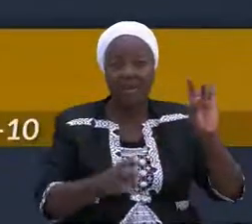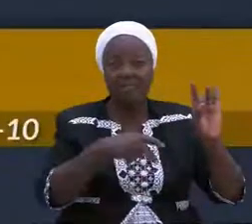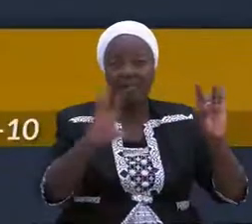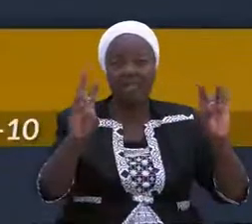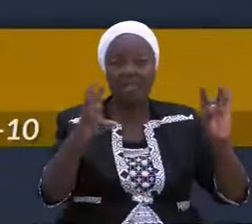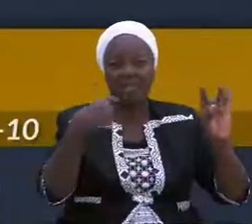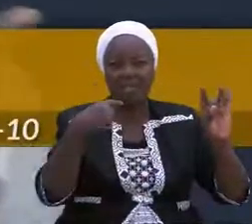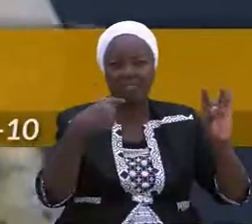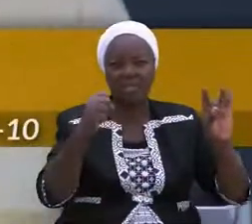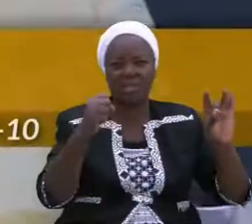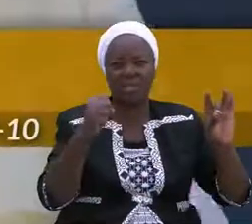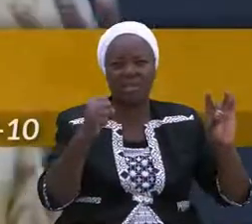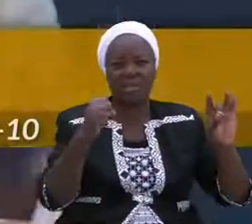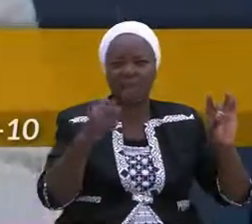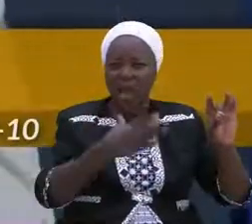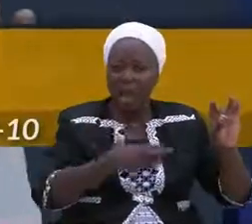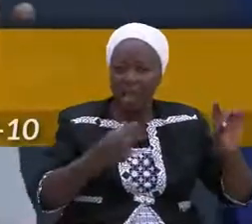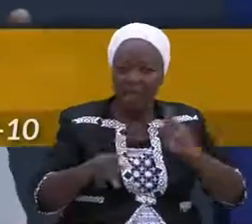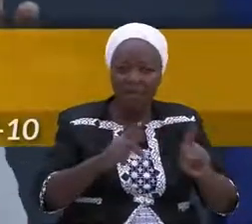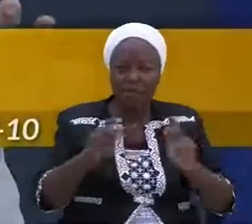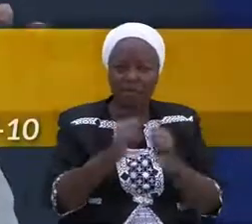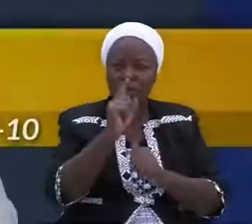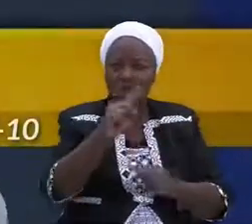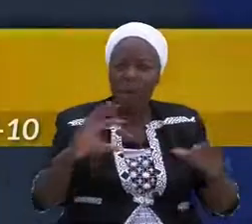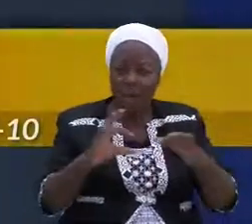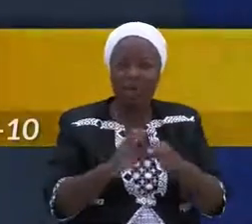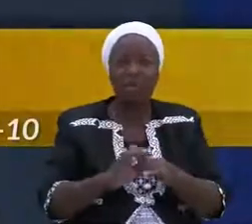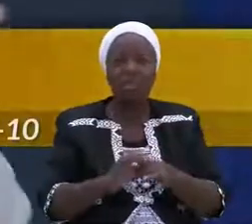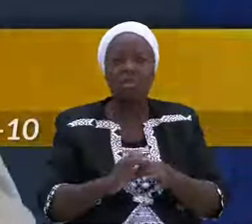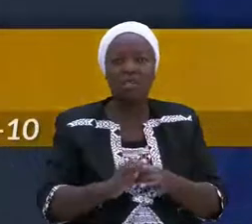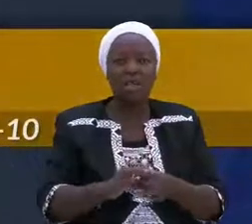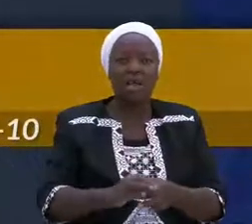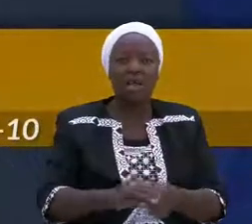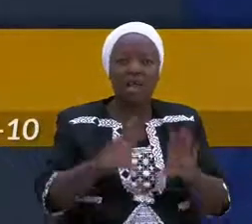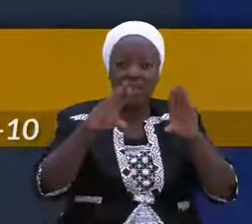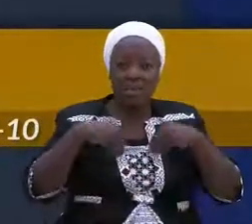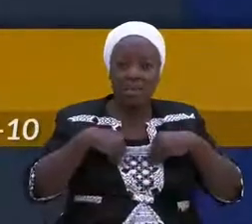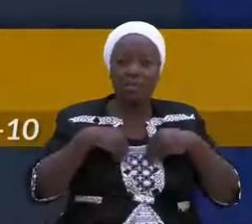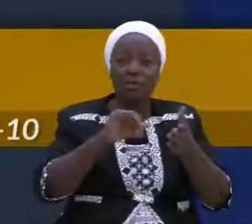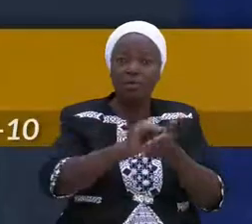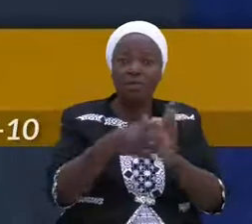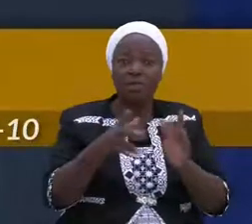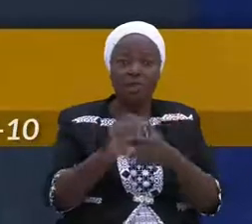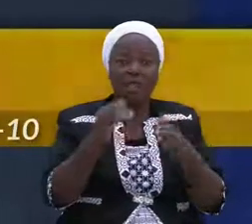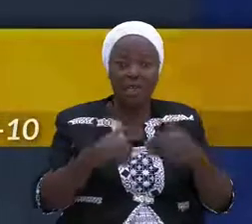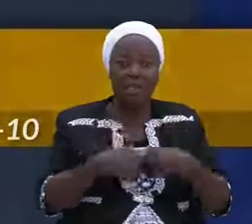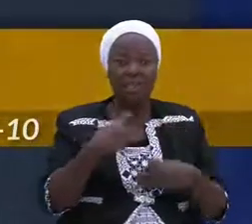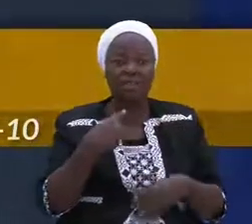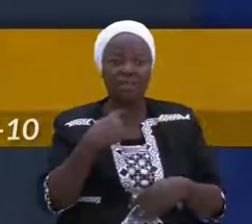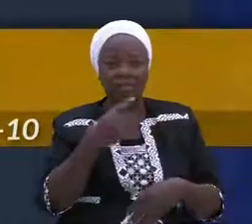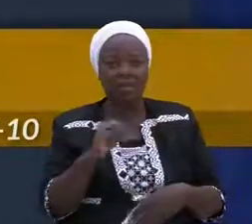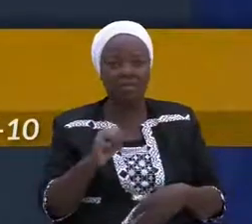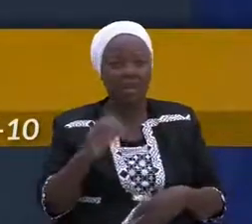6. Les foules tout entières étaient attentives à ce que disait Philippe.